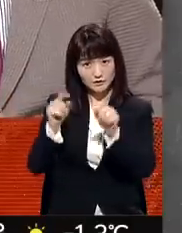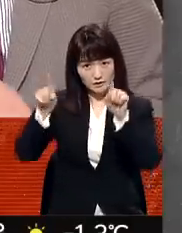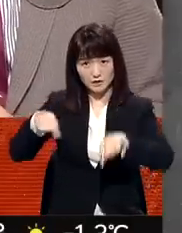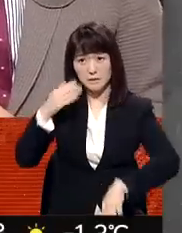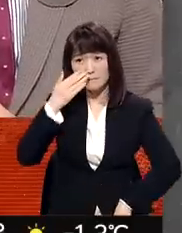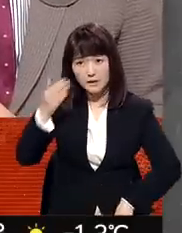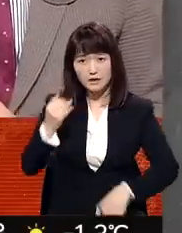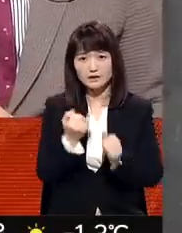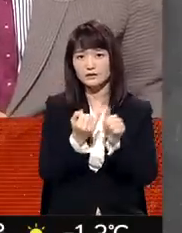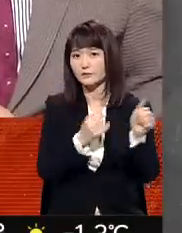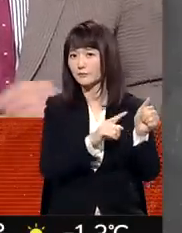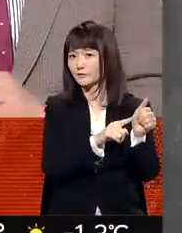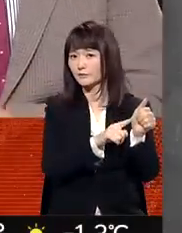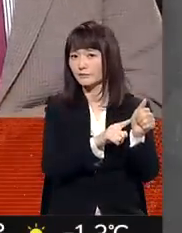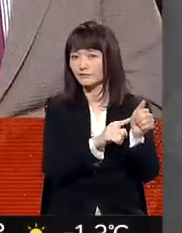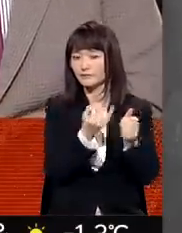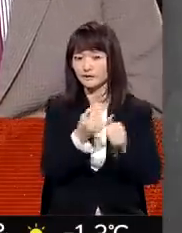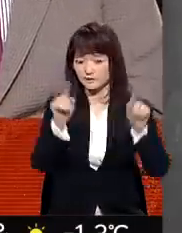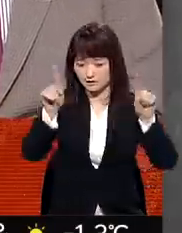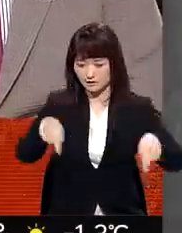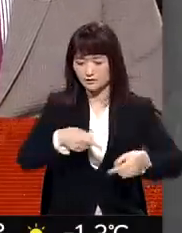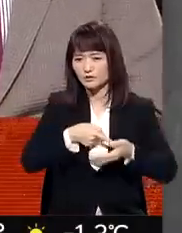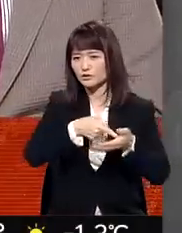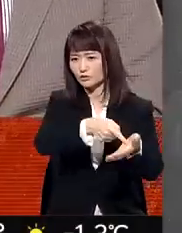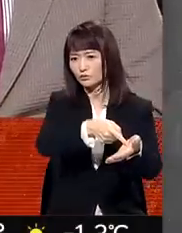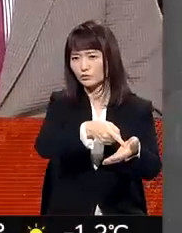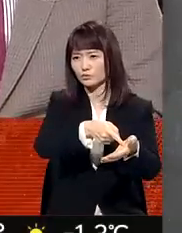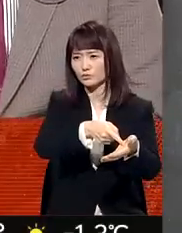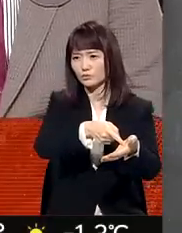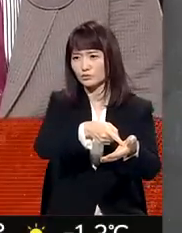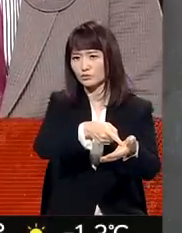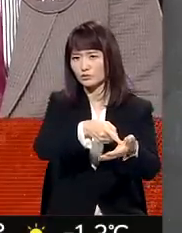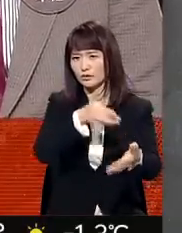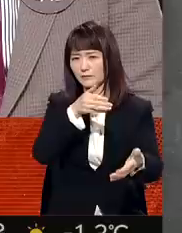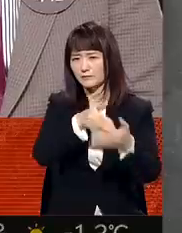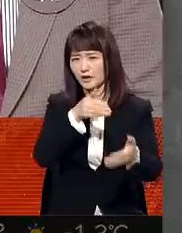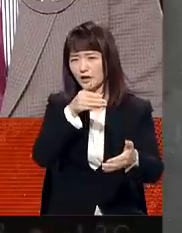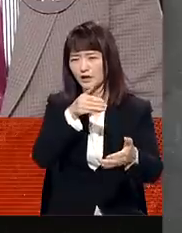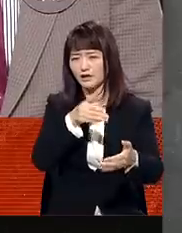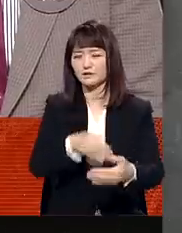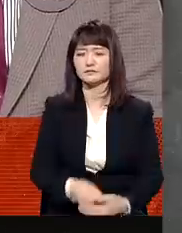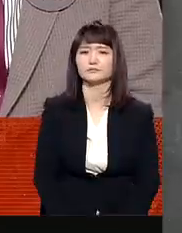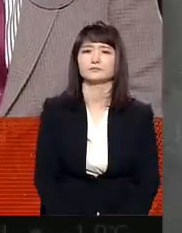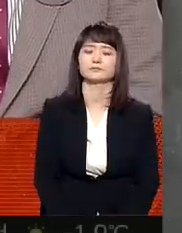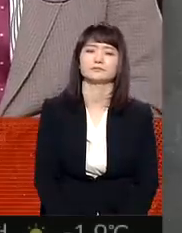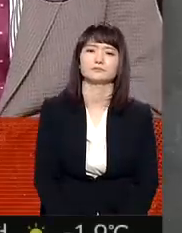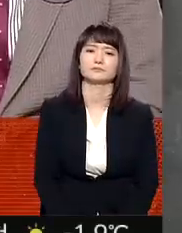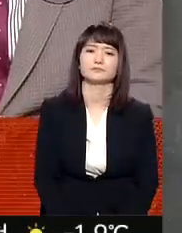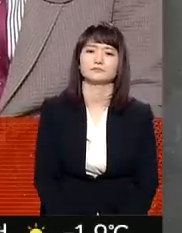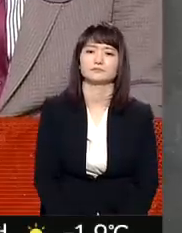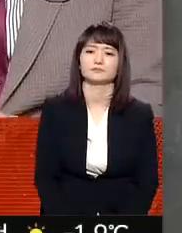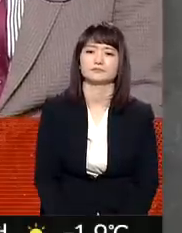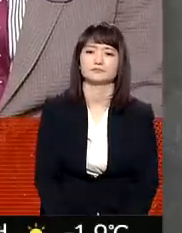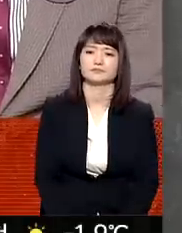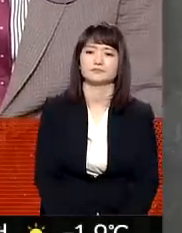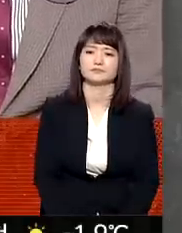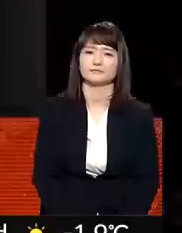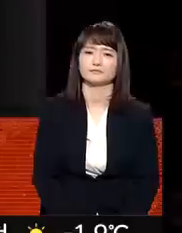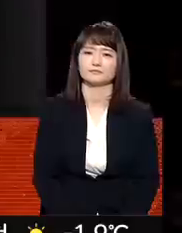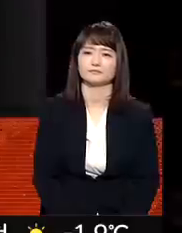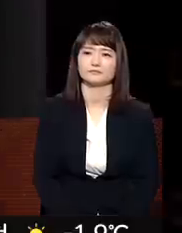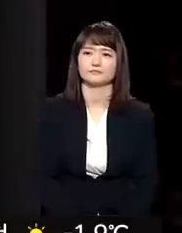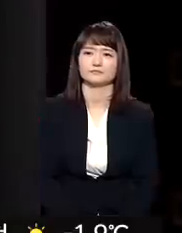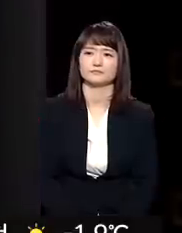가능한데 남편은 이혼 청구를 했을 때 받아들일 가능성은 매우 낮습니다 아니 그런데 진짜